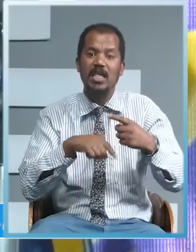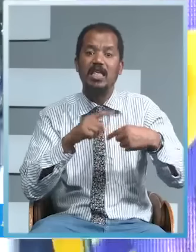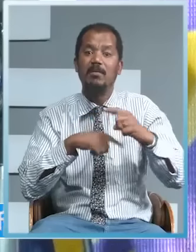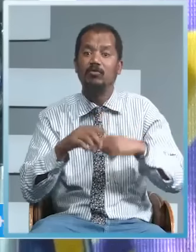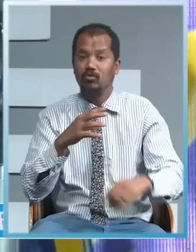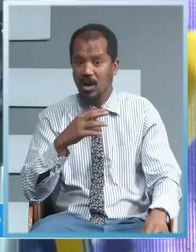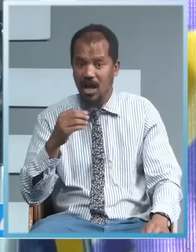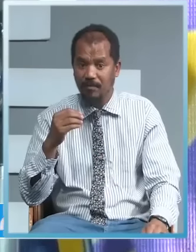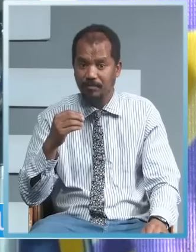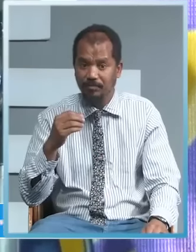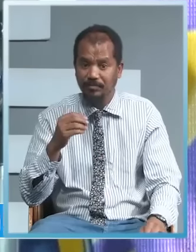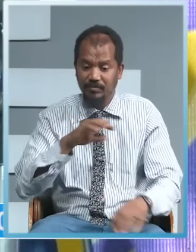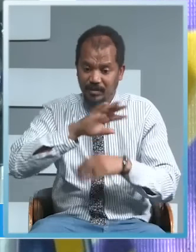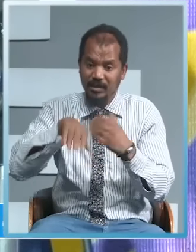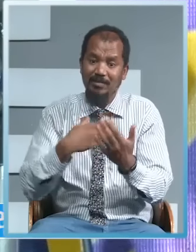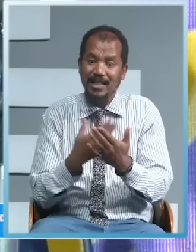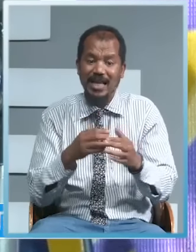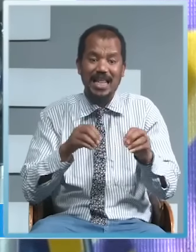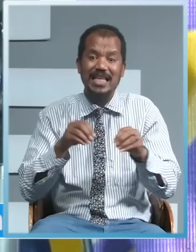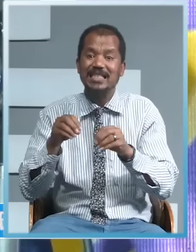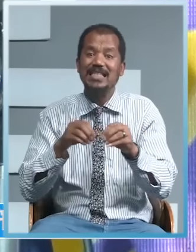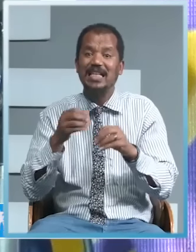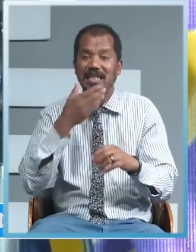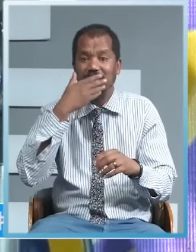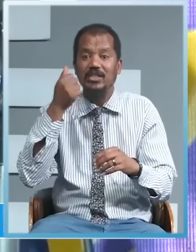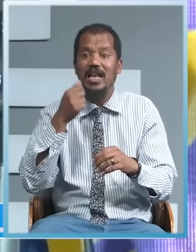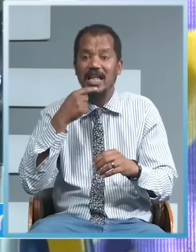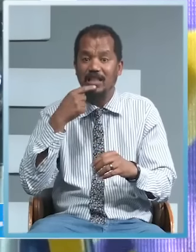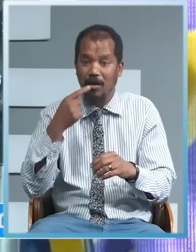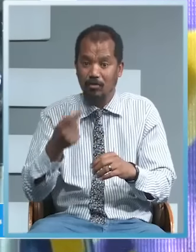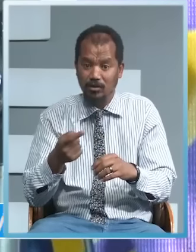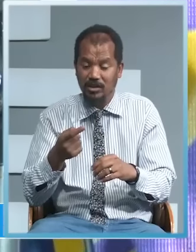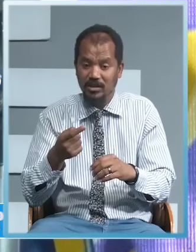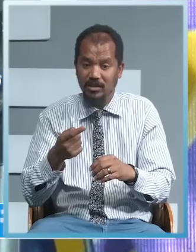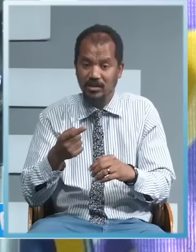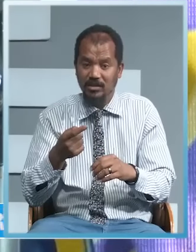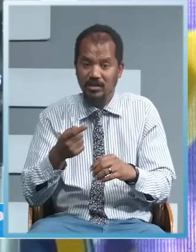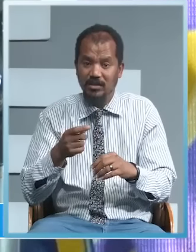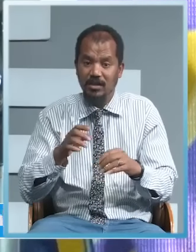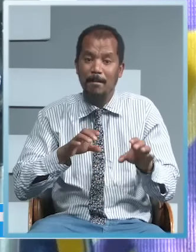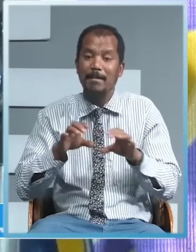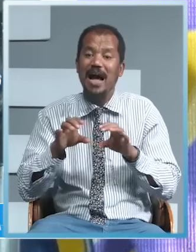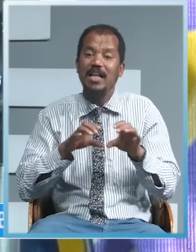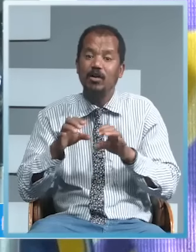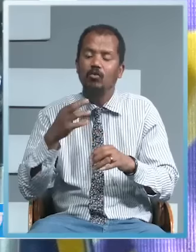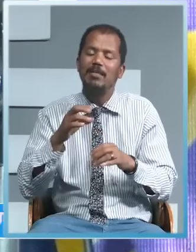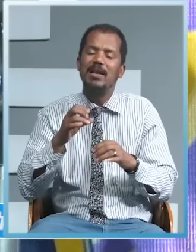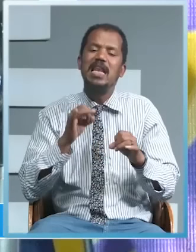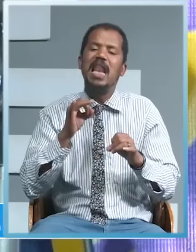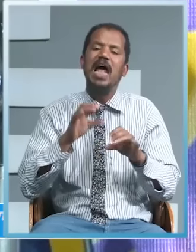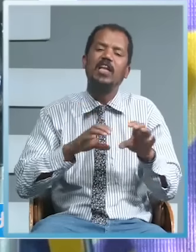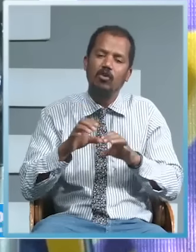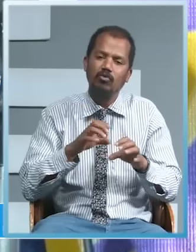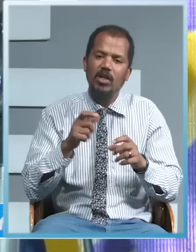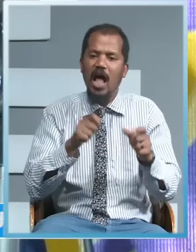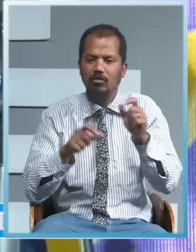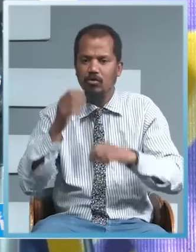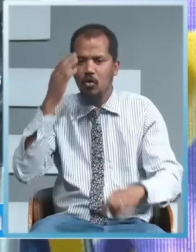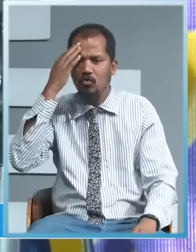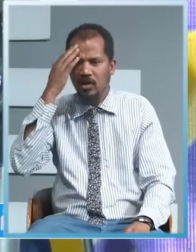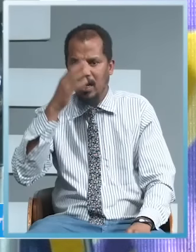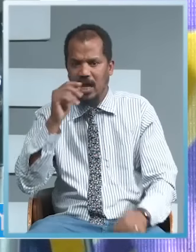የመጡና በአጠቃላይ እንቅስቃሴያቸው የተሻሉ የተባሉትን ባደረጉት ወይም ላደረጉት አስተዋጽኦ